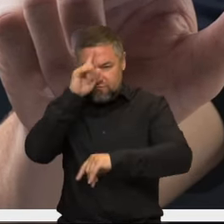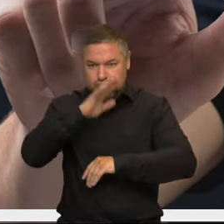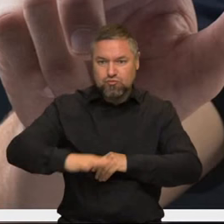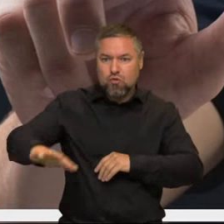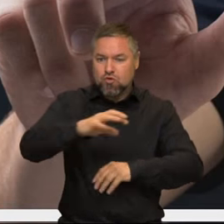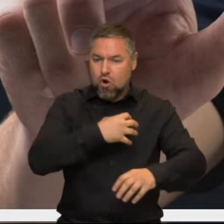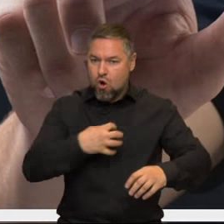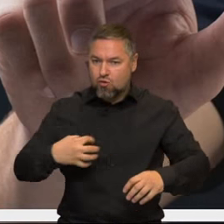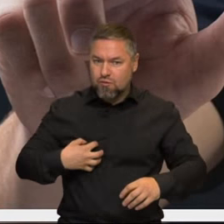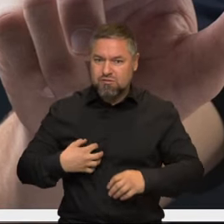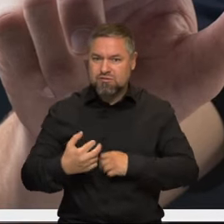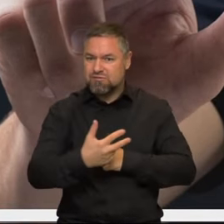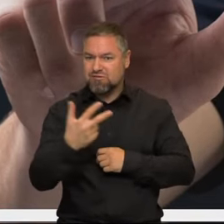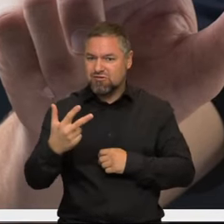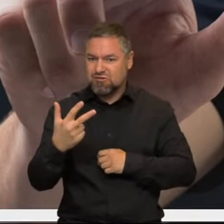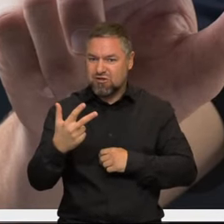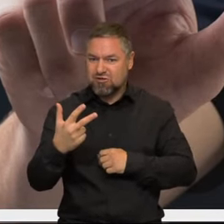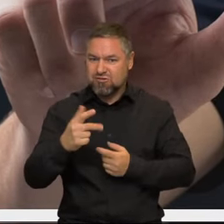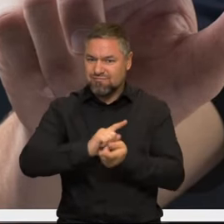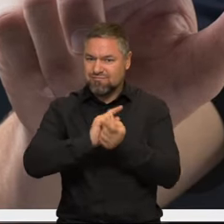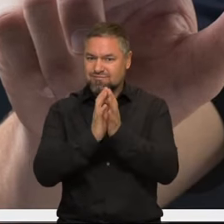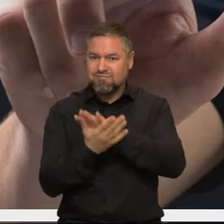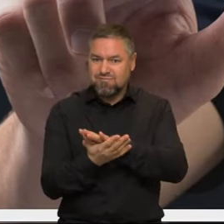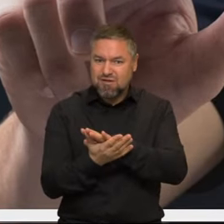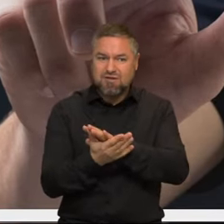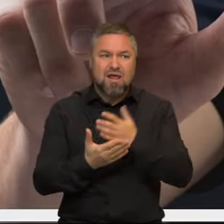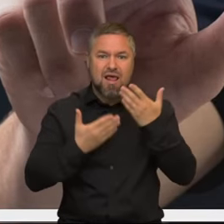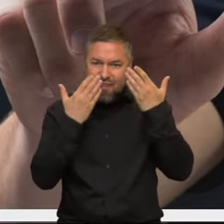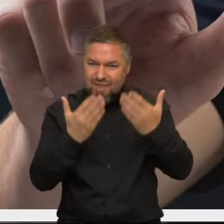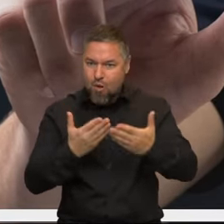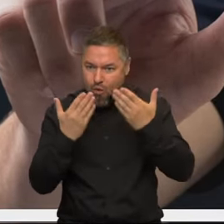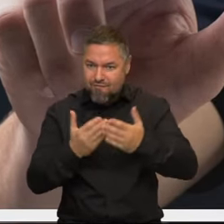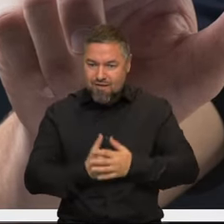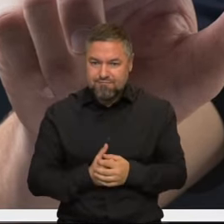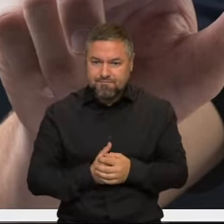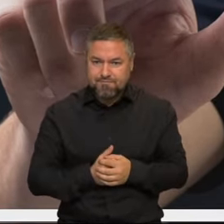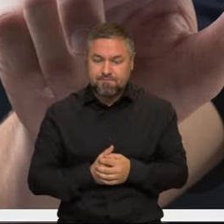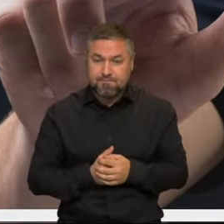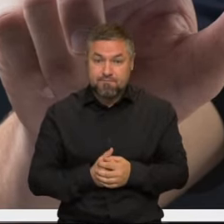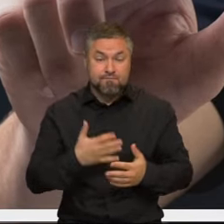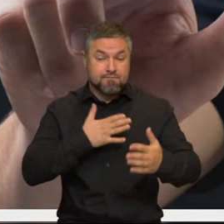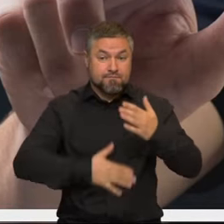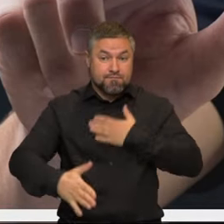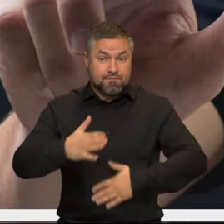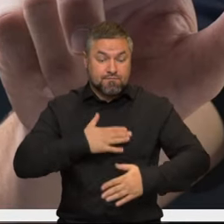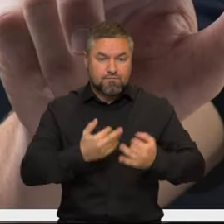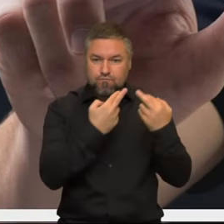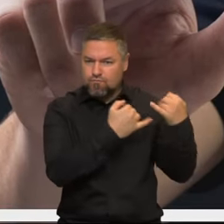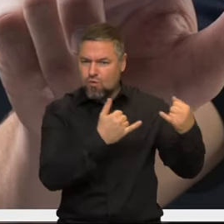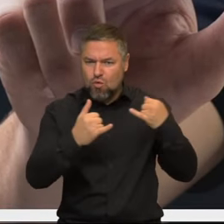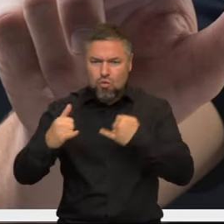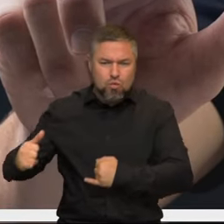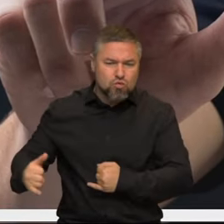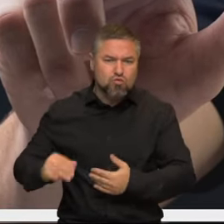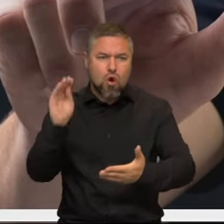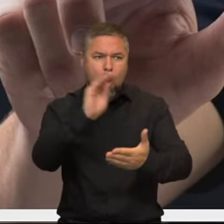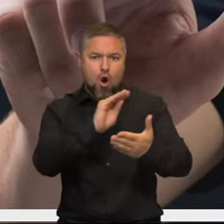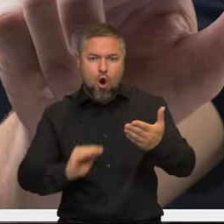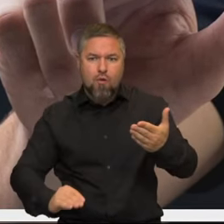społeczeństwa i gospodarki w trzecim kryterium ewaluacji dyscypliny naukowej. Cieszy mnie różnorodność nadesłanych